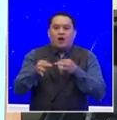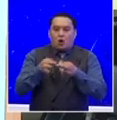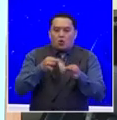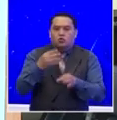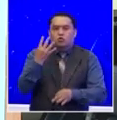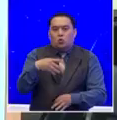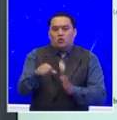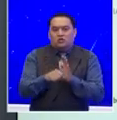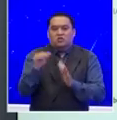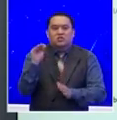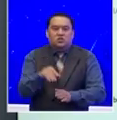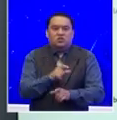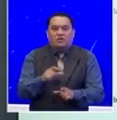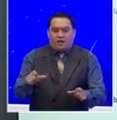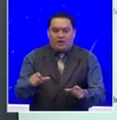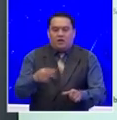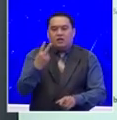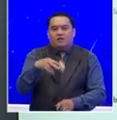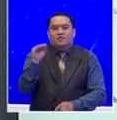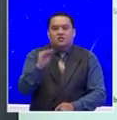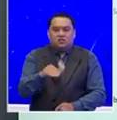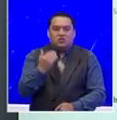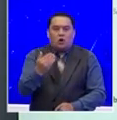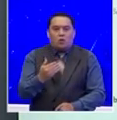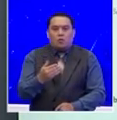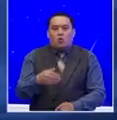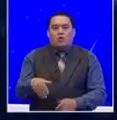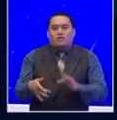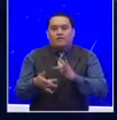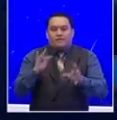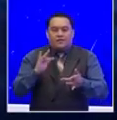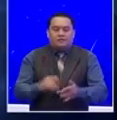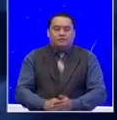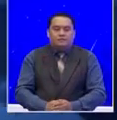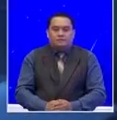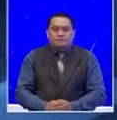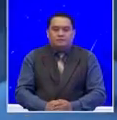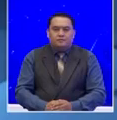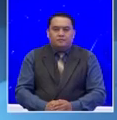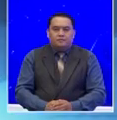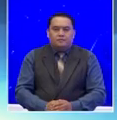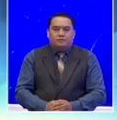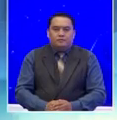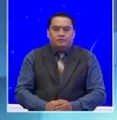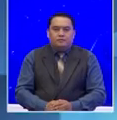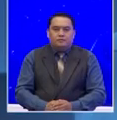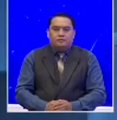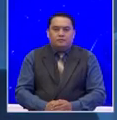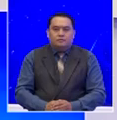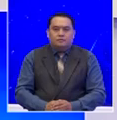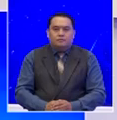проконсультировано 46 тысяч человек, 20 тысяч из них по видеозвонку. Тамир Анитов, Бекзат Кашмуханов, телеканал